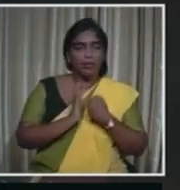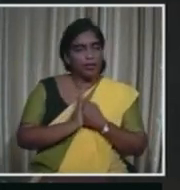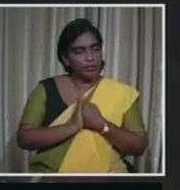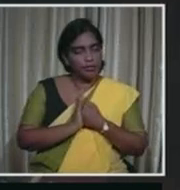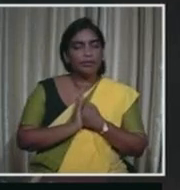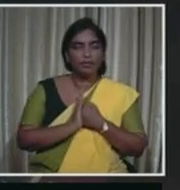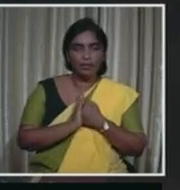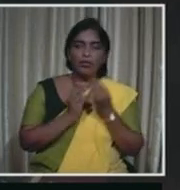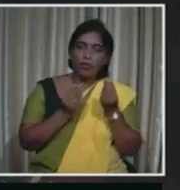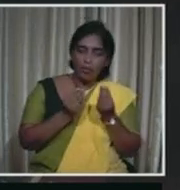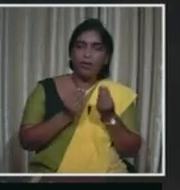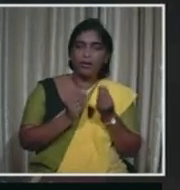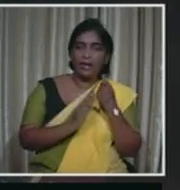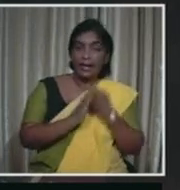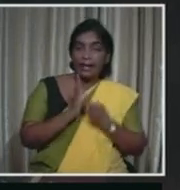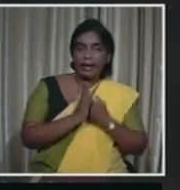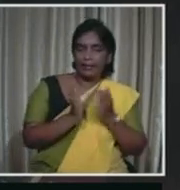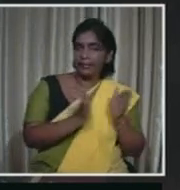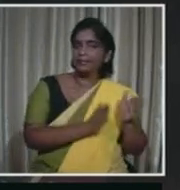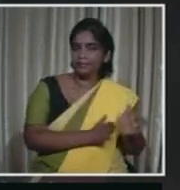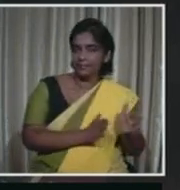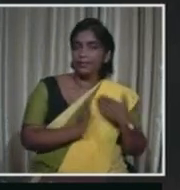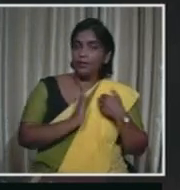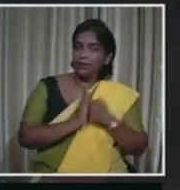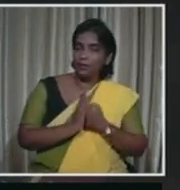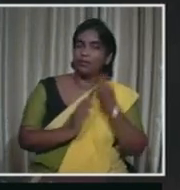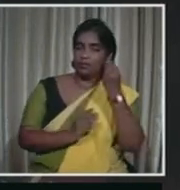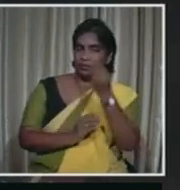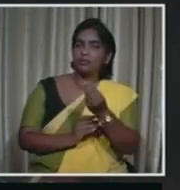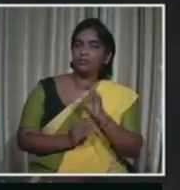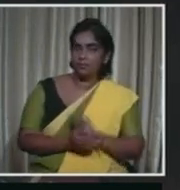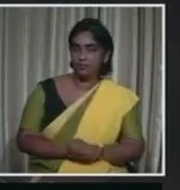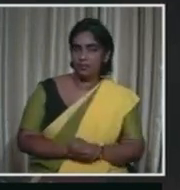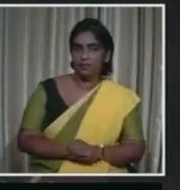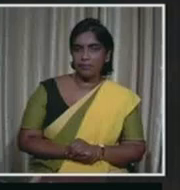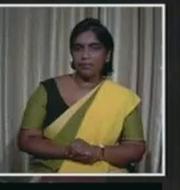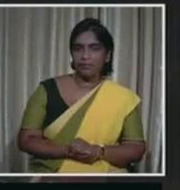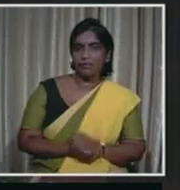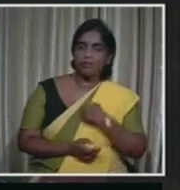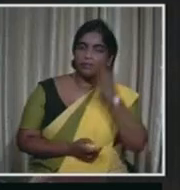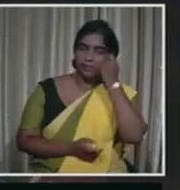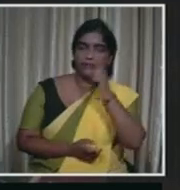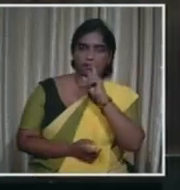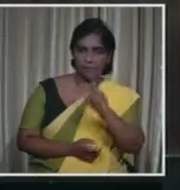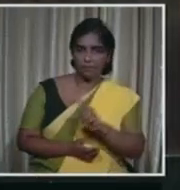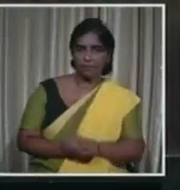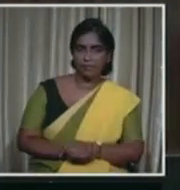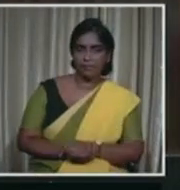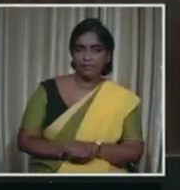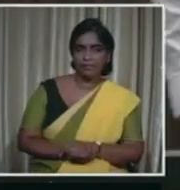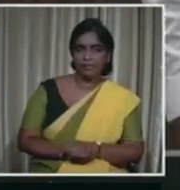ගෞරවය පොඩ්ඩක් මේ ස්ටෑන්ඩින් ඕඩර්ස් පැත්තක තියලා අපේ ගෞරවය ප්‍රණාමය පුද කරමු මම මෙහෙම යෝජනා කරනවා